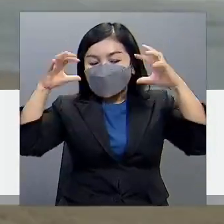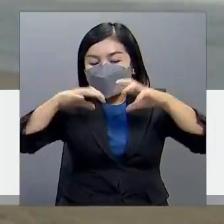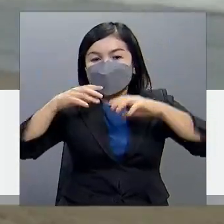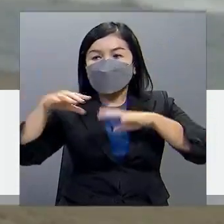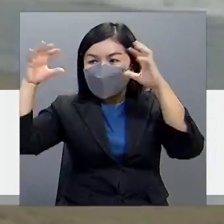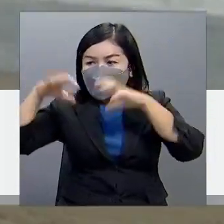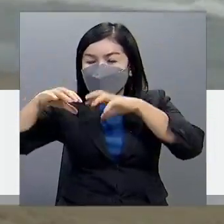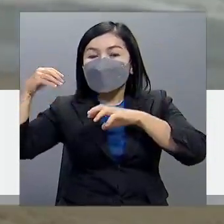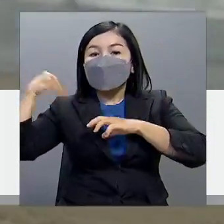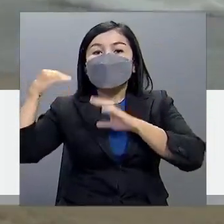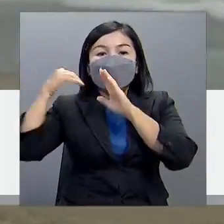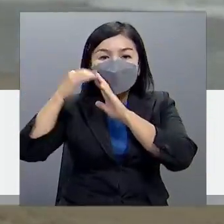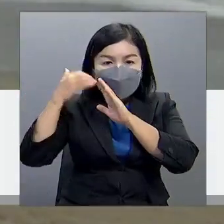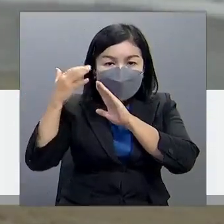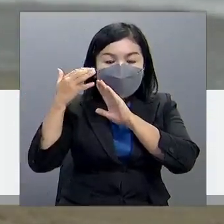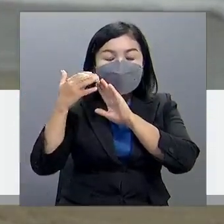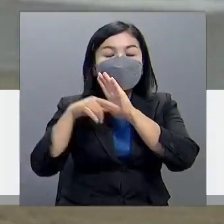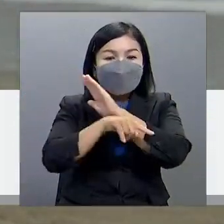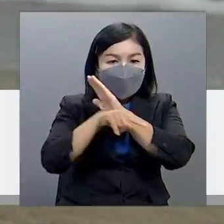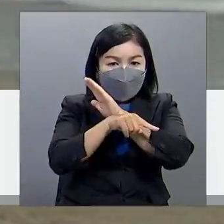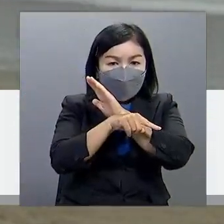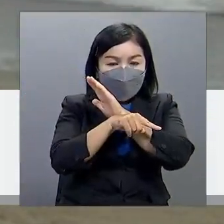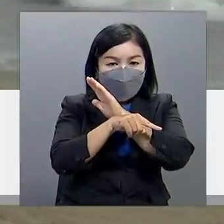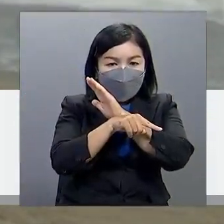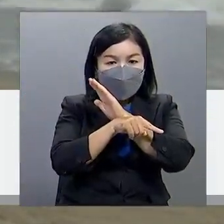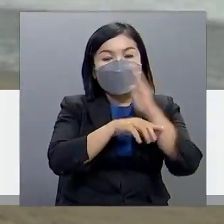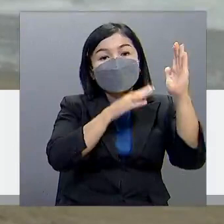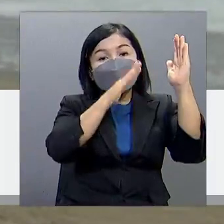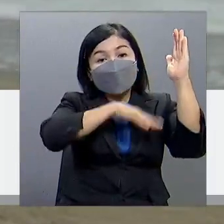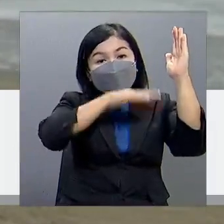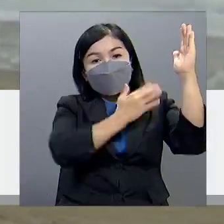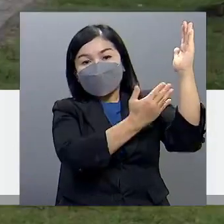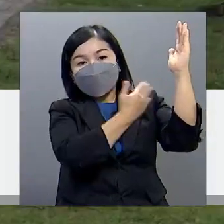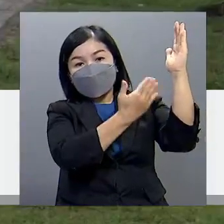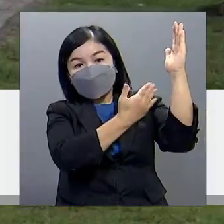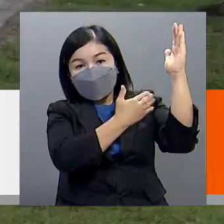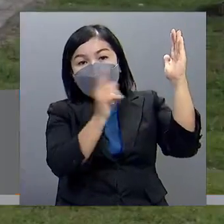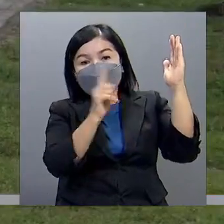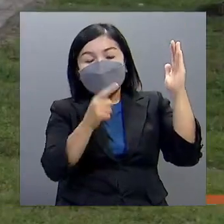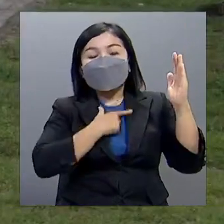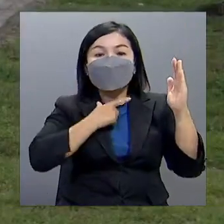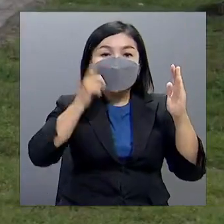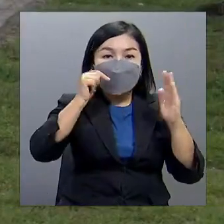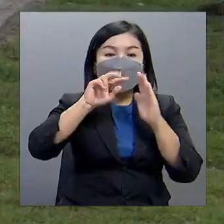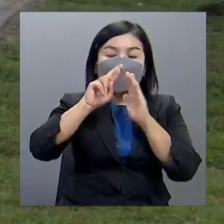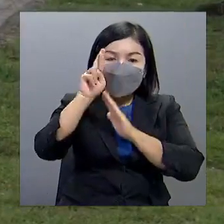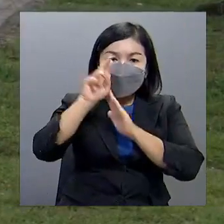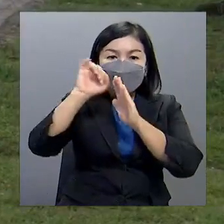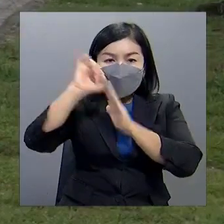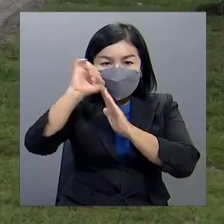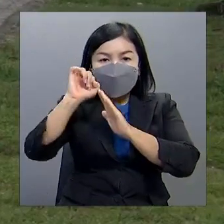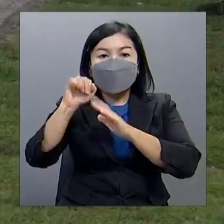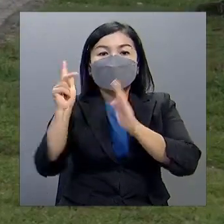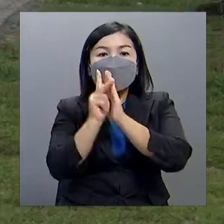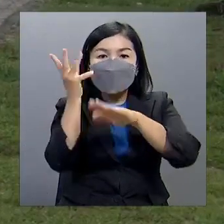ภาคเหนือภาคตะวันออกและภาคใต้ฝั่งตะวันตกค่ะทั้งที่แม่ฮ่องสอนเชียงใหม่เชียงรายกำแพงเพชรตาก